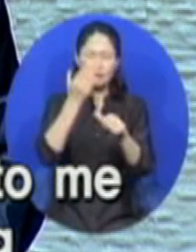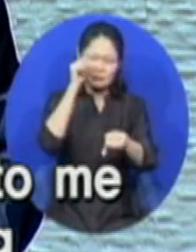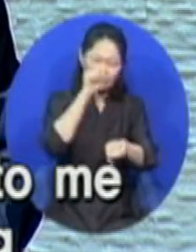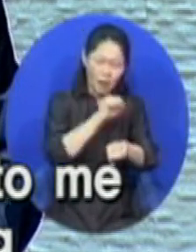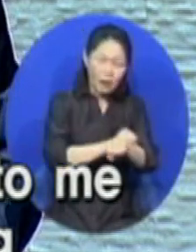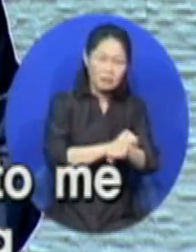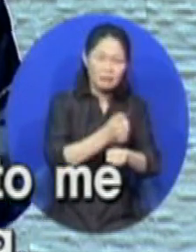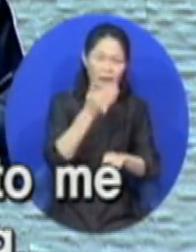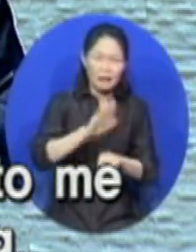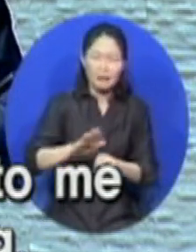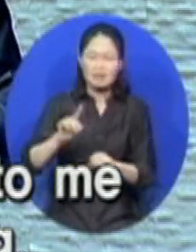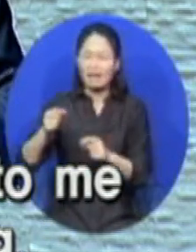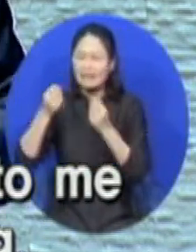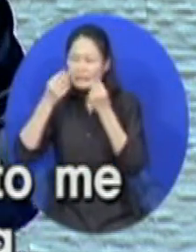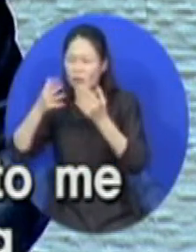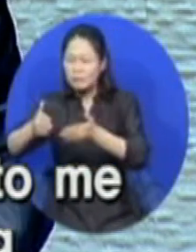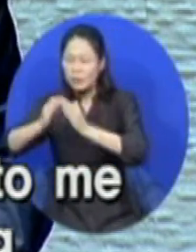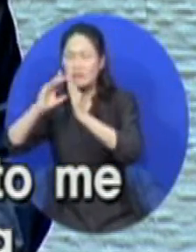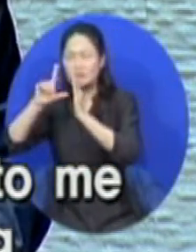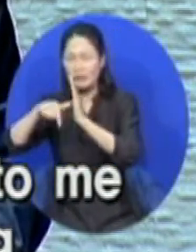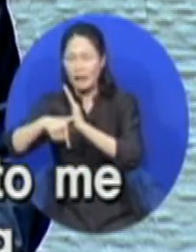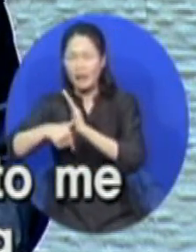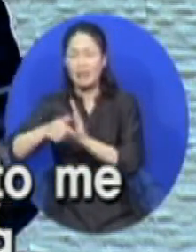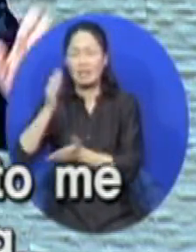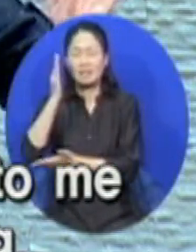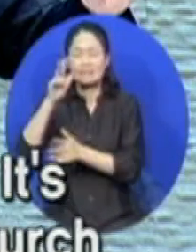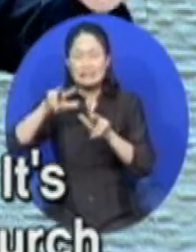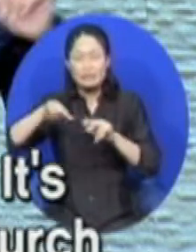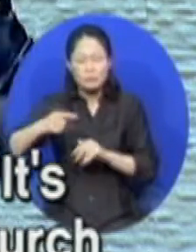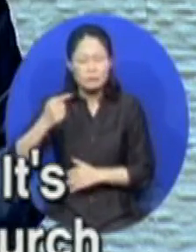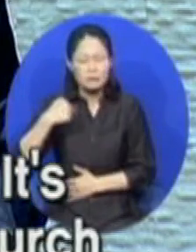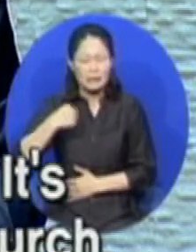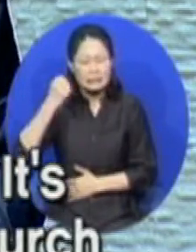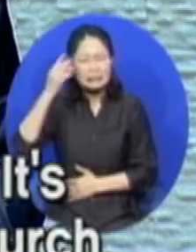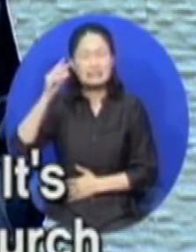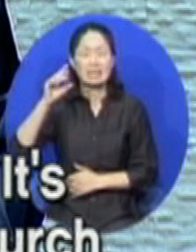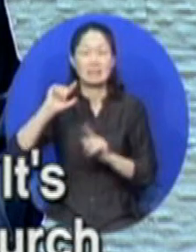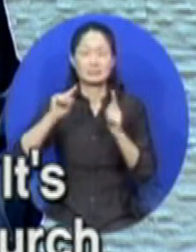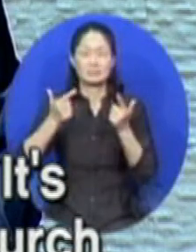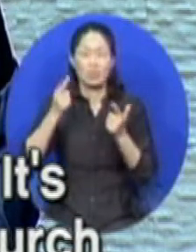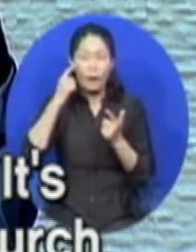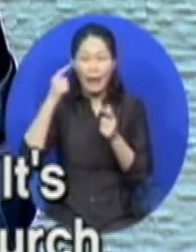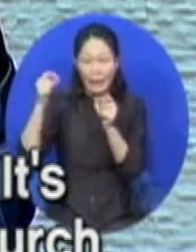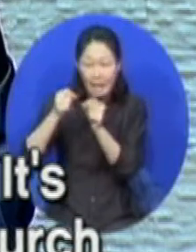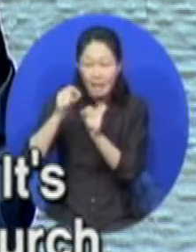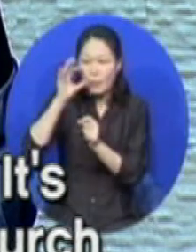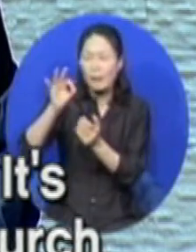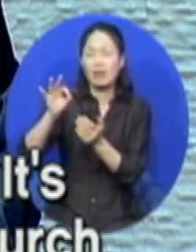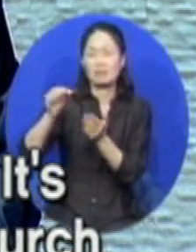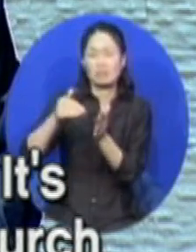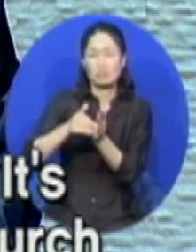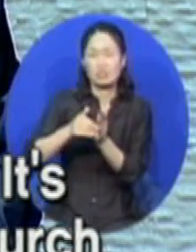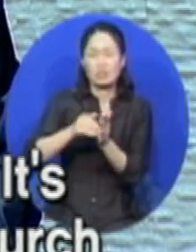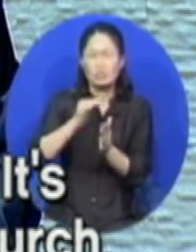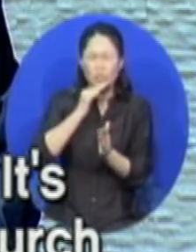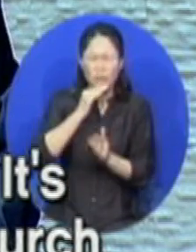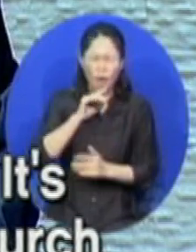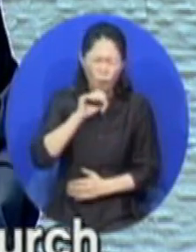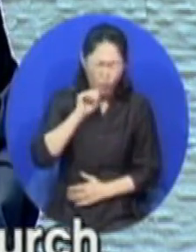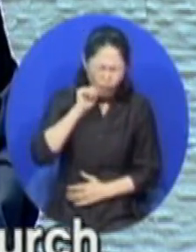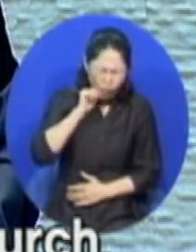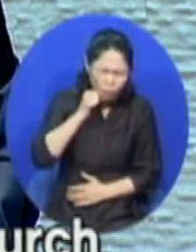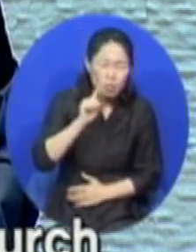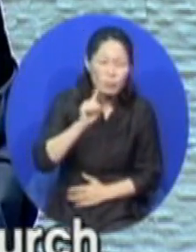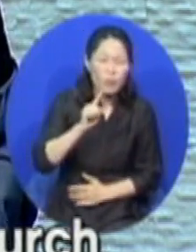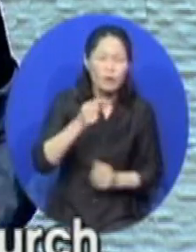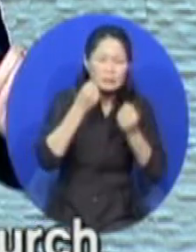이야기를 지금도 저도 있지 않아요 왜 가까이서 봤으니까 너무 너무 어려운게 개척교회 잖아요